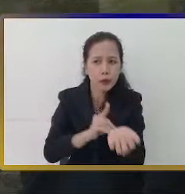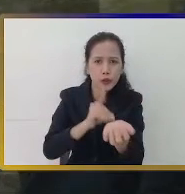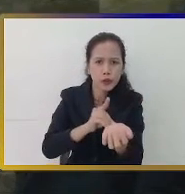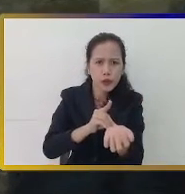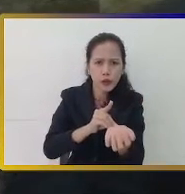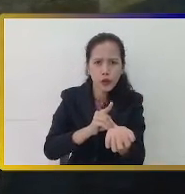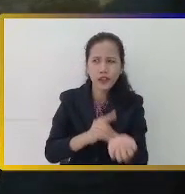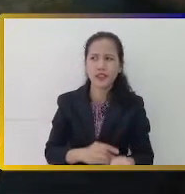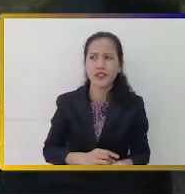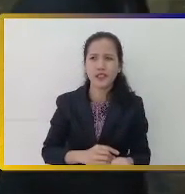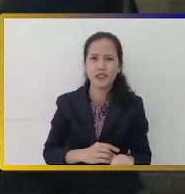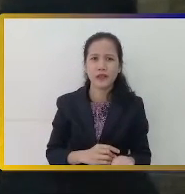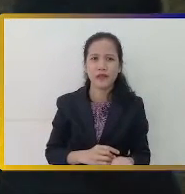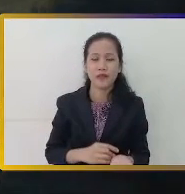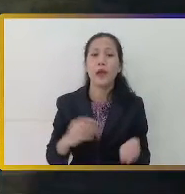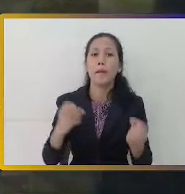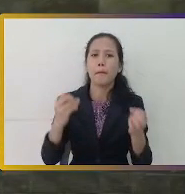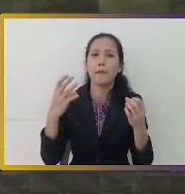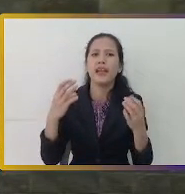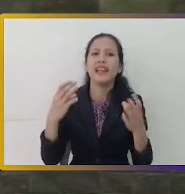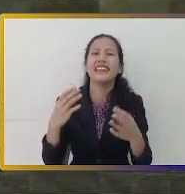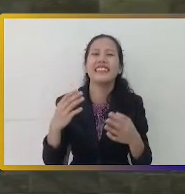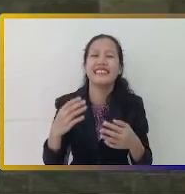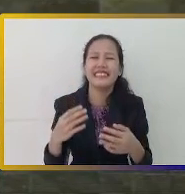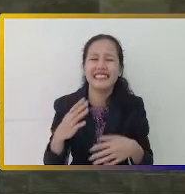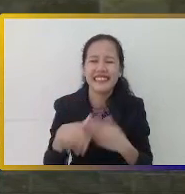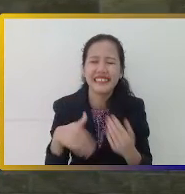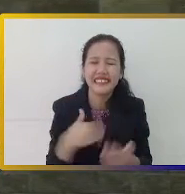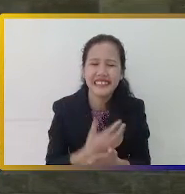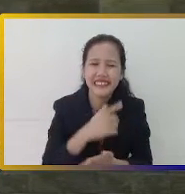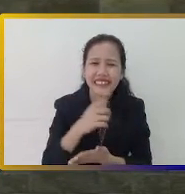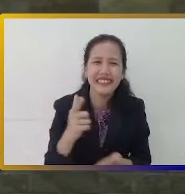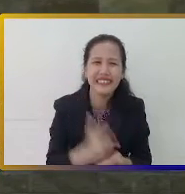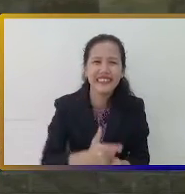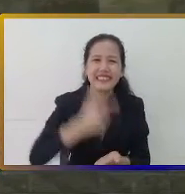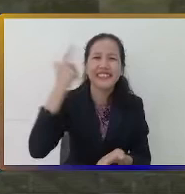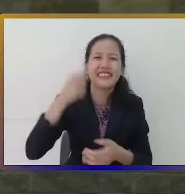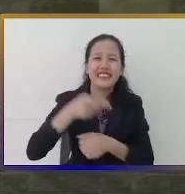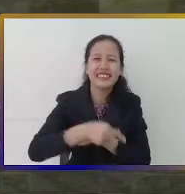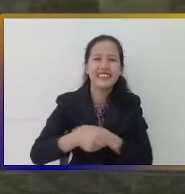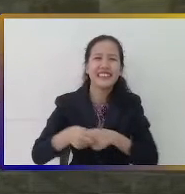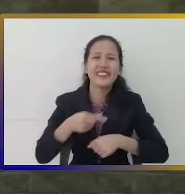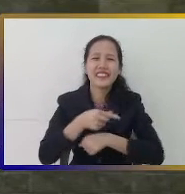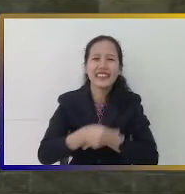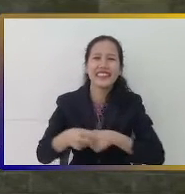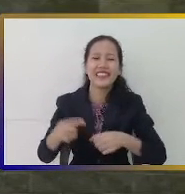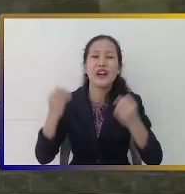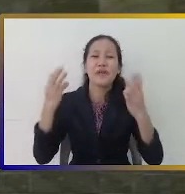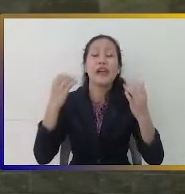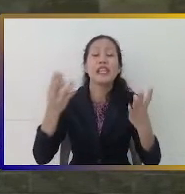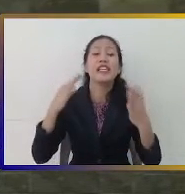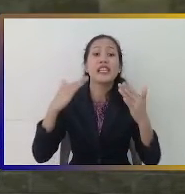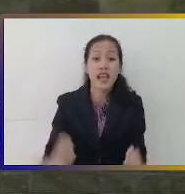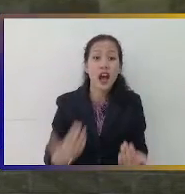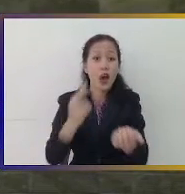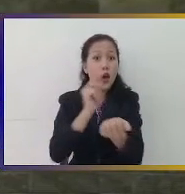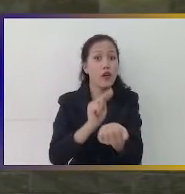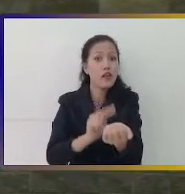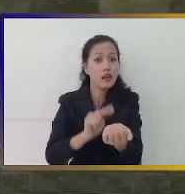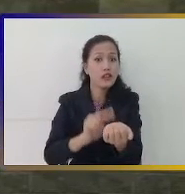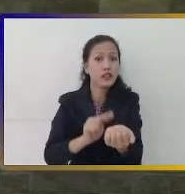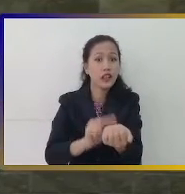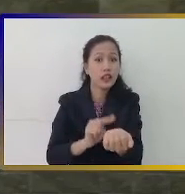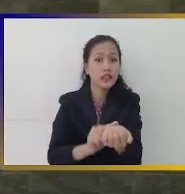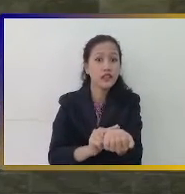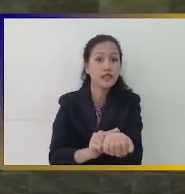Graduate po lahat ng Google University. See? Marami mga nurses, marami nagre-recommenda,